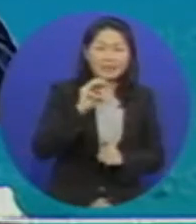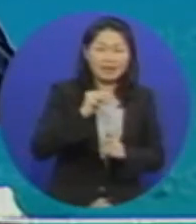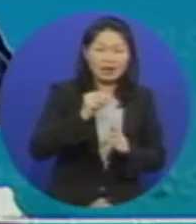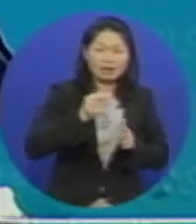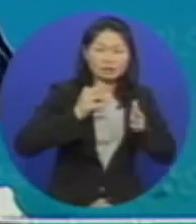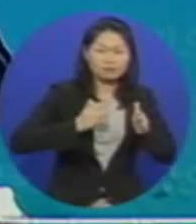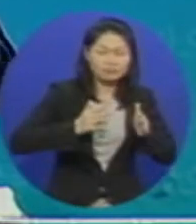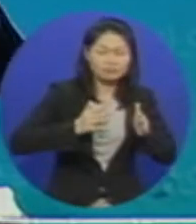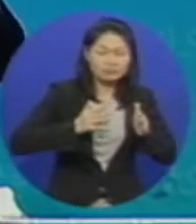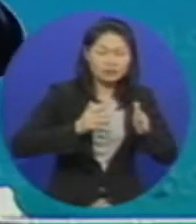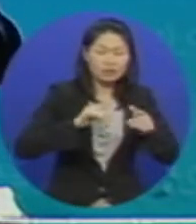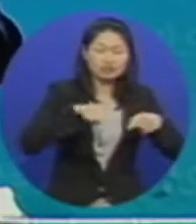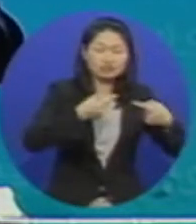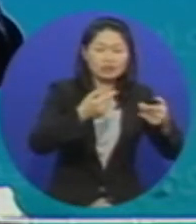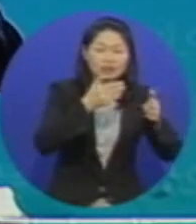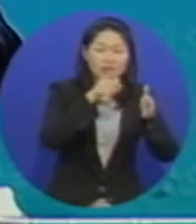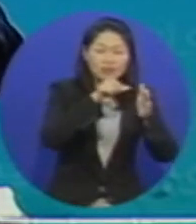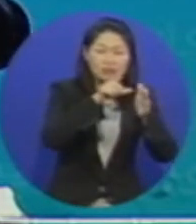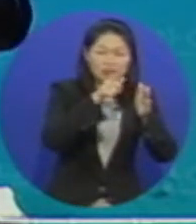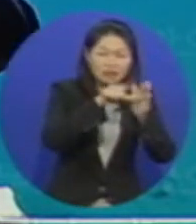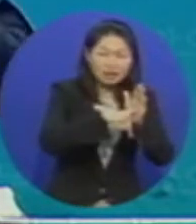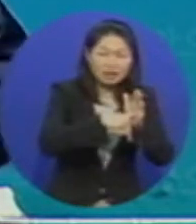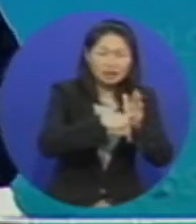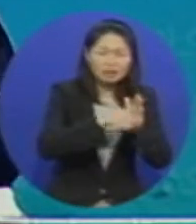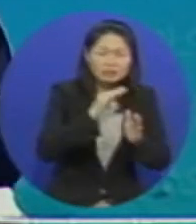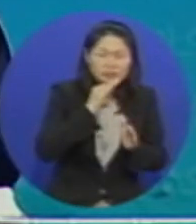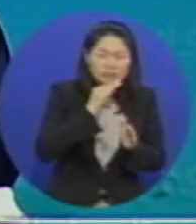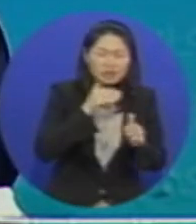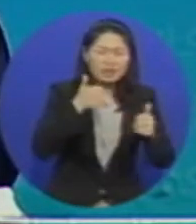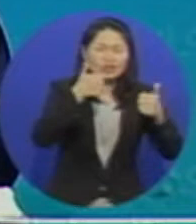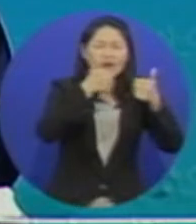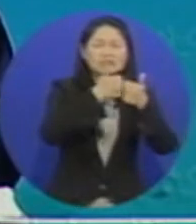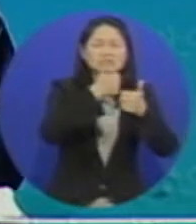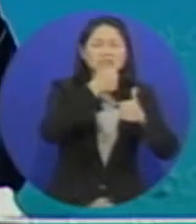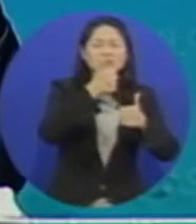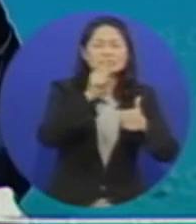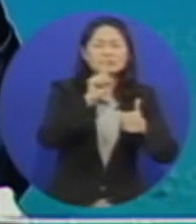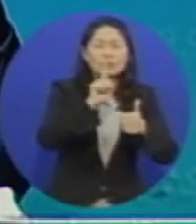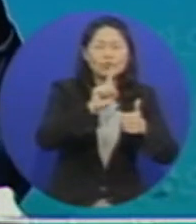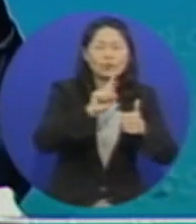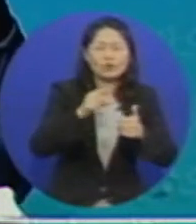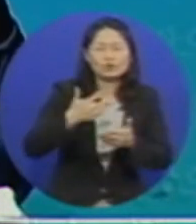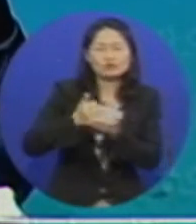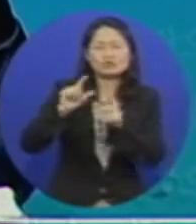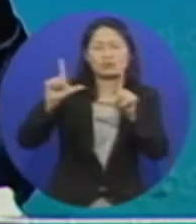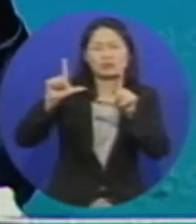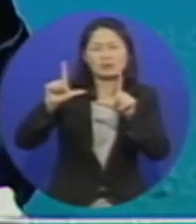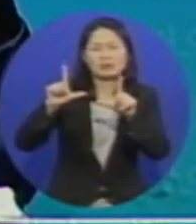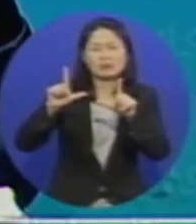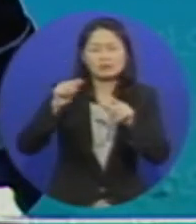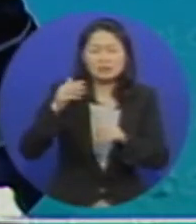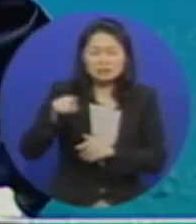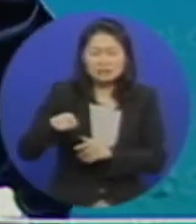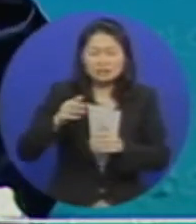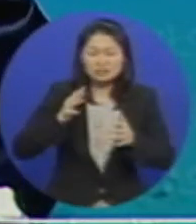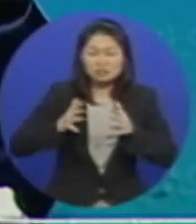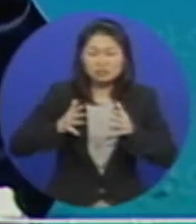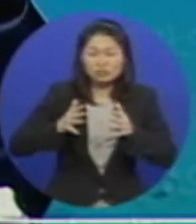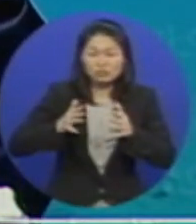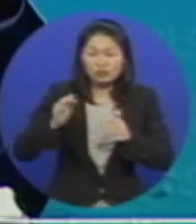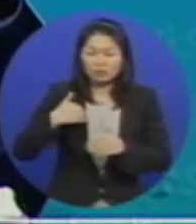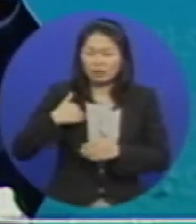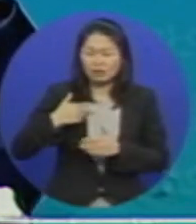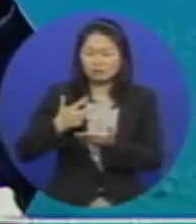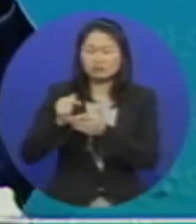했는데 하필이면 결 성전이 주일에 열렸어요 나는 주일에 예배 드리지 시합에 나갈 수